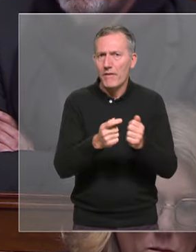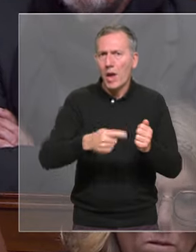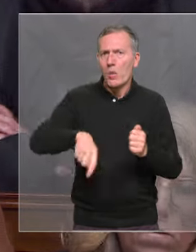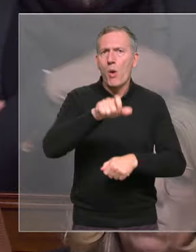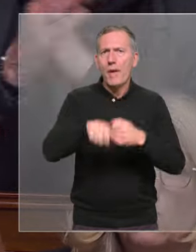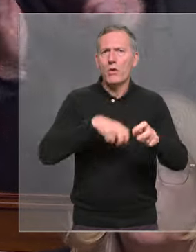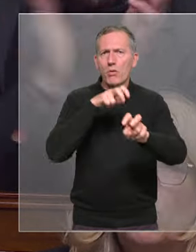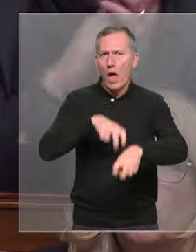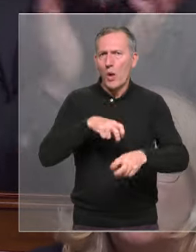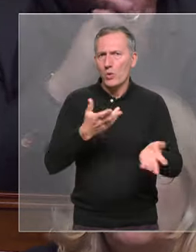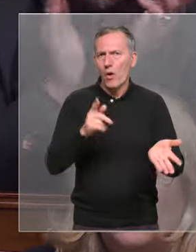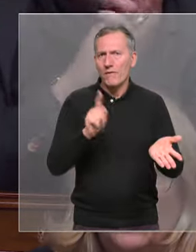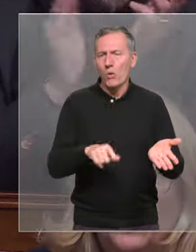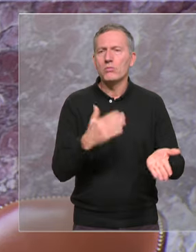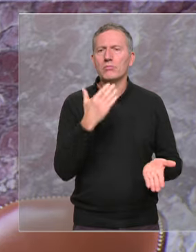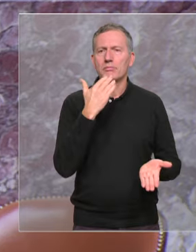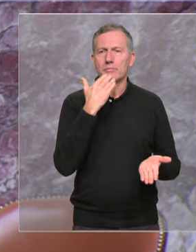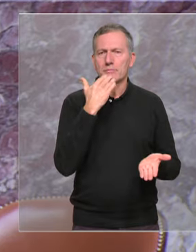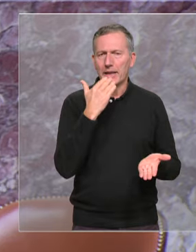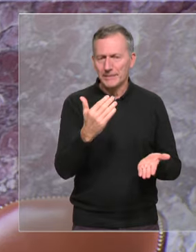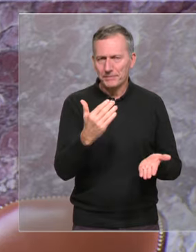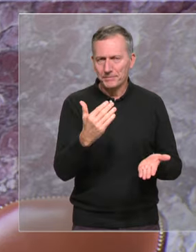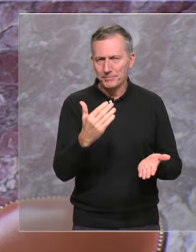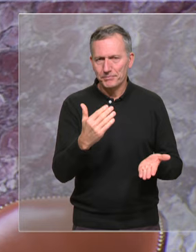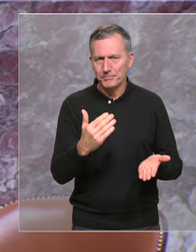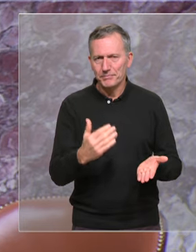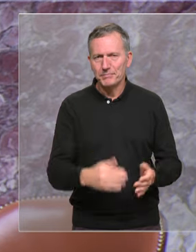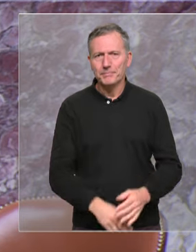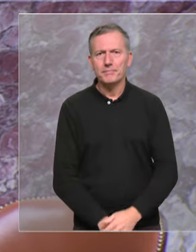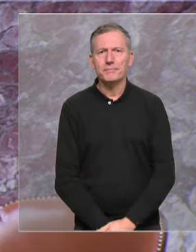agriculteurs. Je vous remercie.